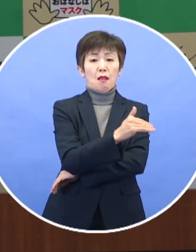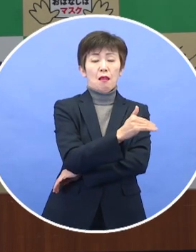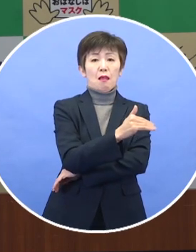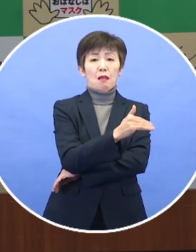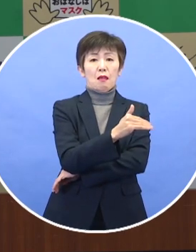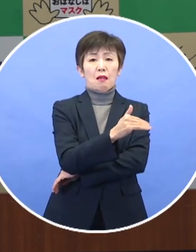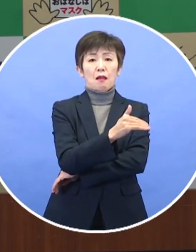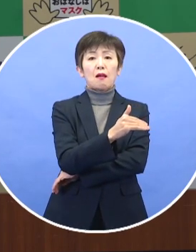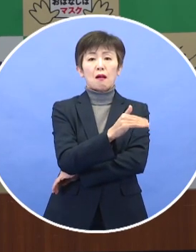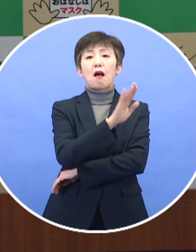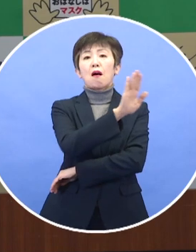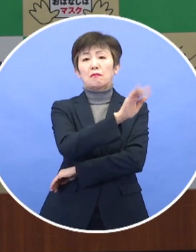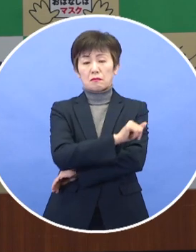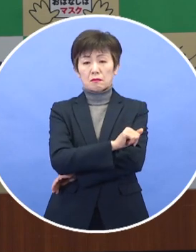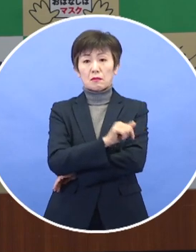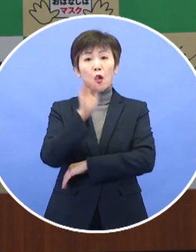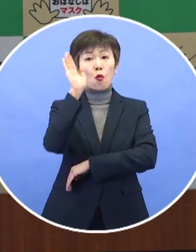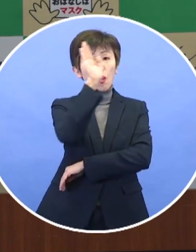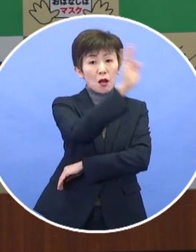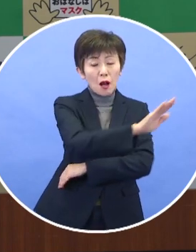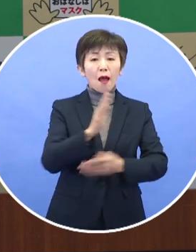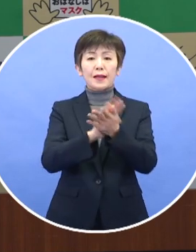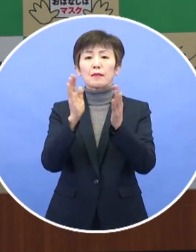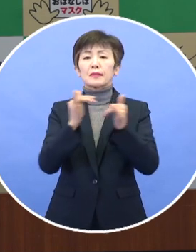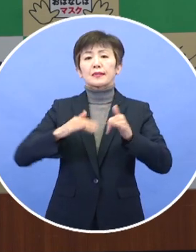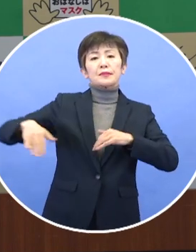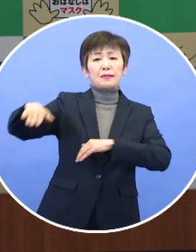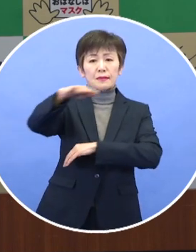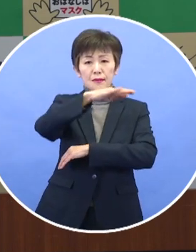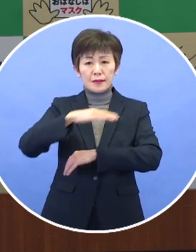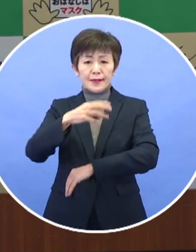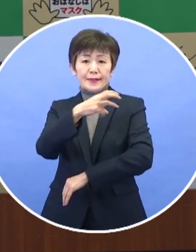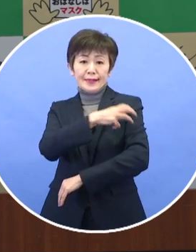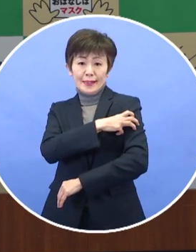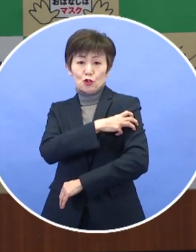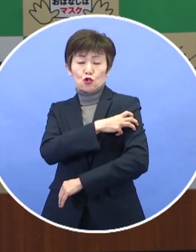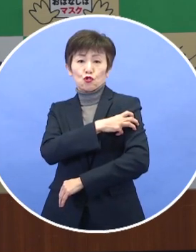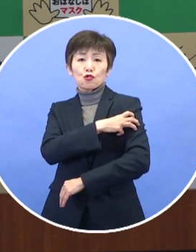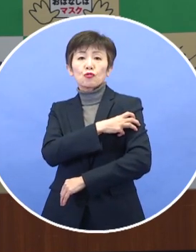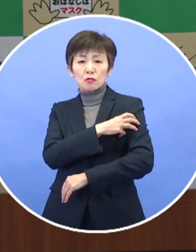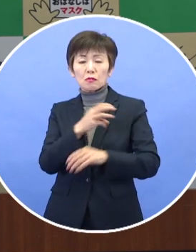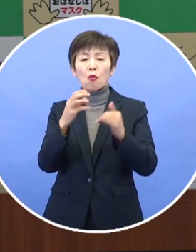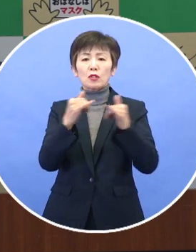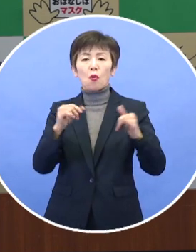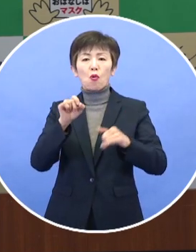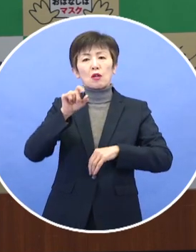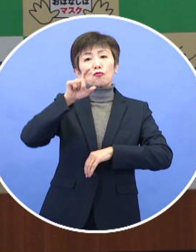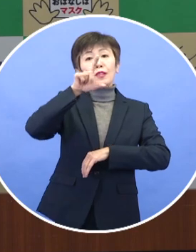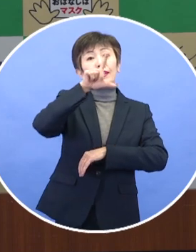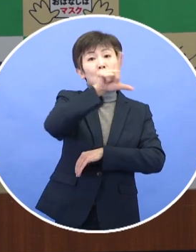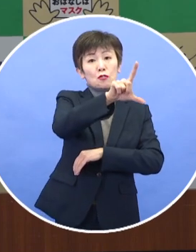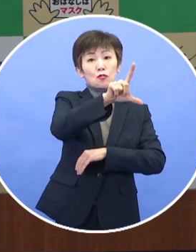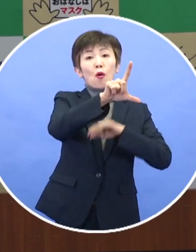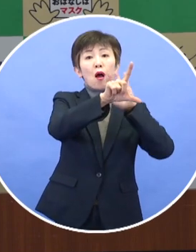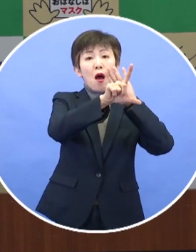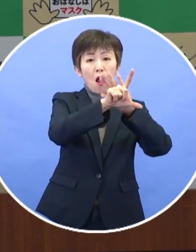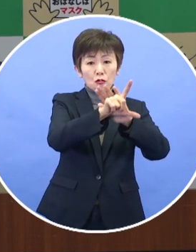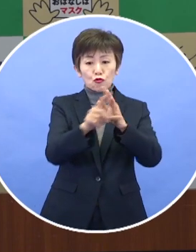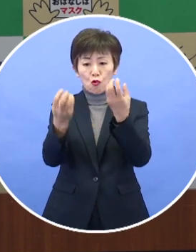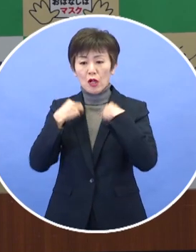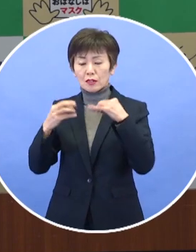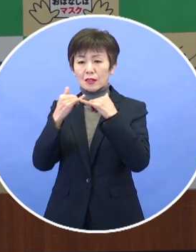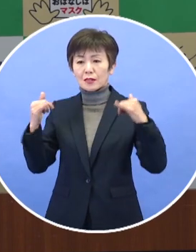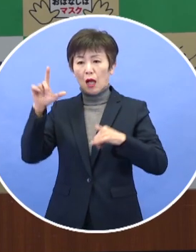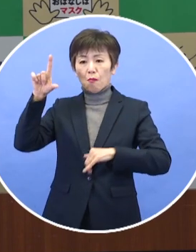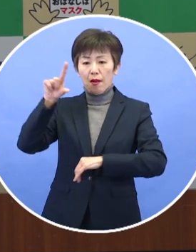ですので、これからですね、県民全体の接種率が上がってくればですね、そういう意味では、全体も少し下がってくるような